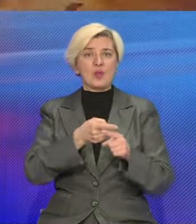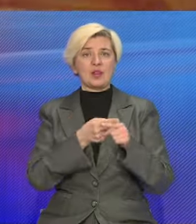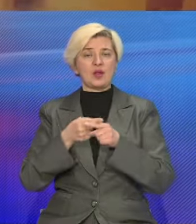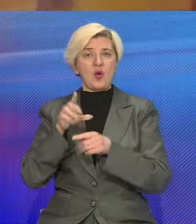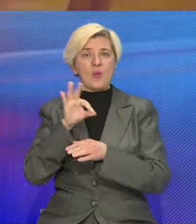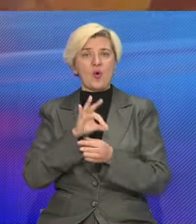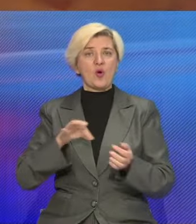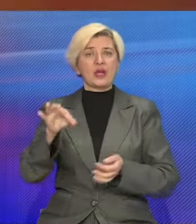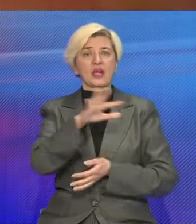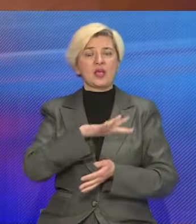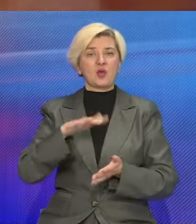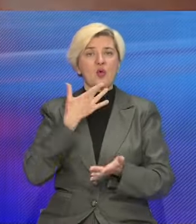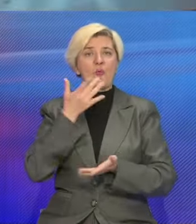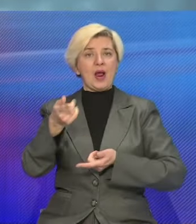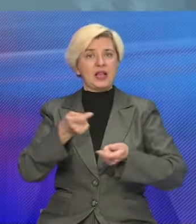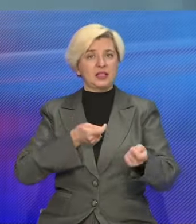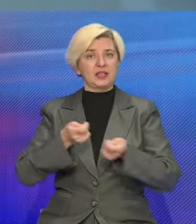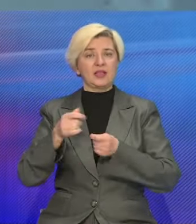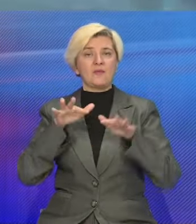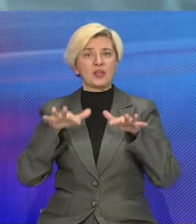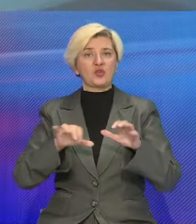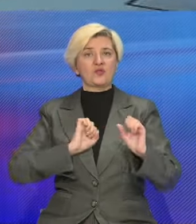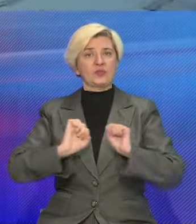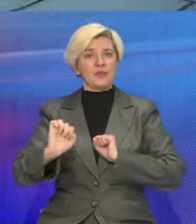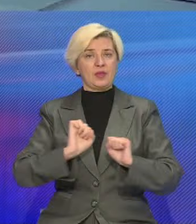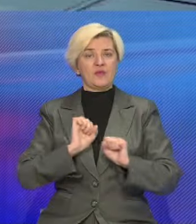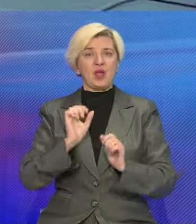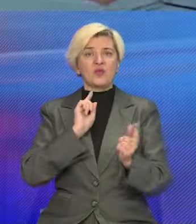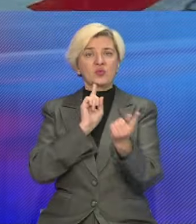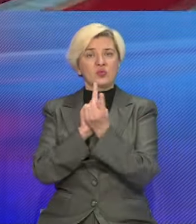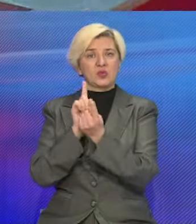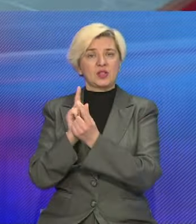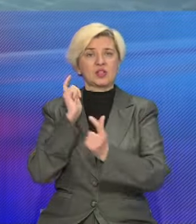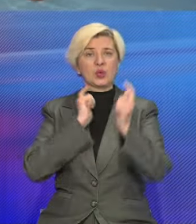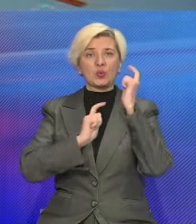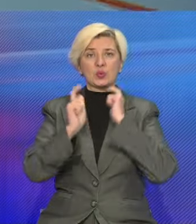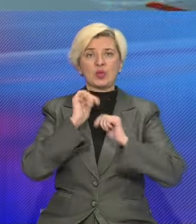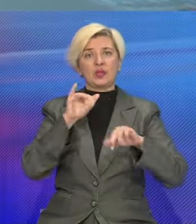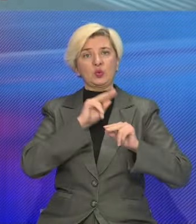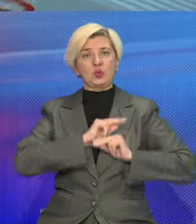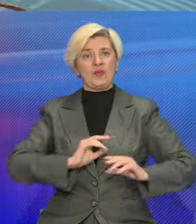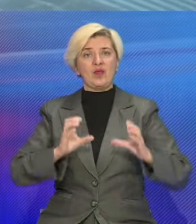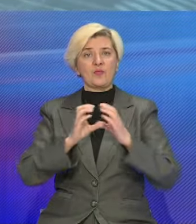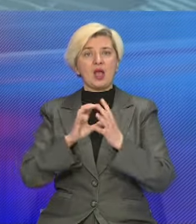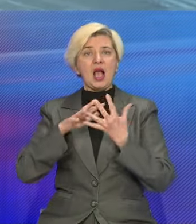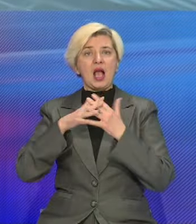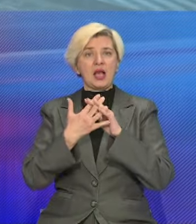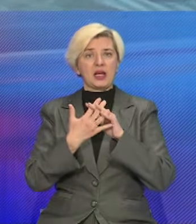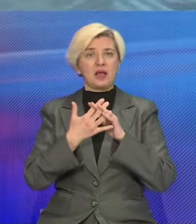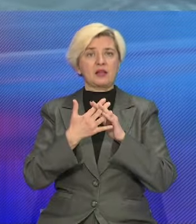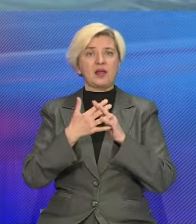політиці і місцовому самокеруванні. І він провів зустрічу з студентським молодзю і працівним колективом аграрного універсітету,